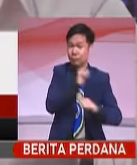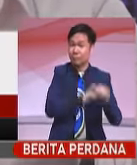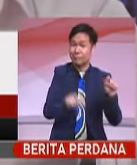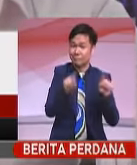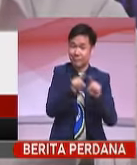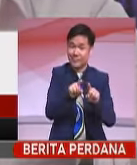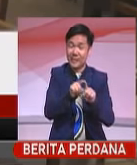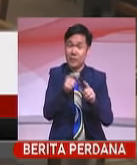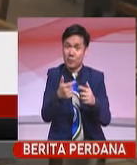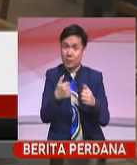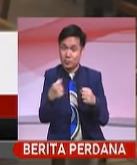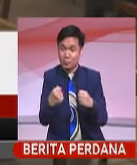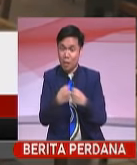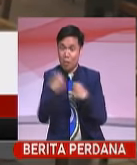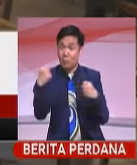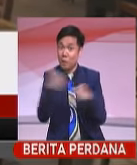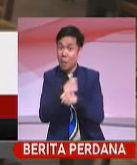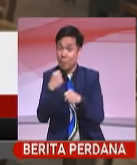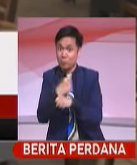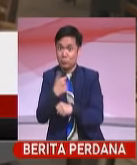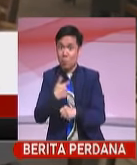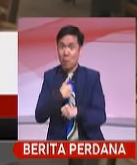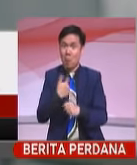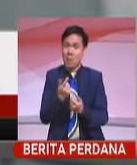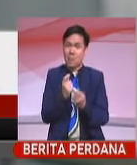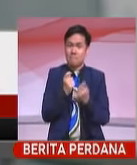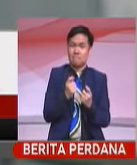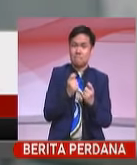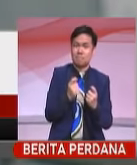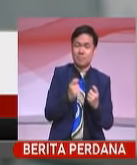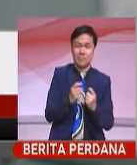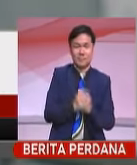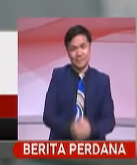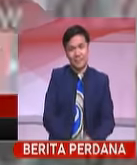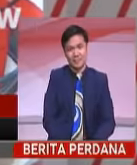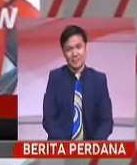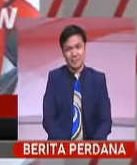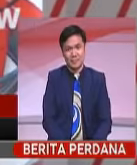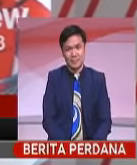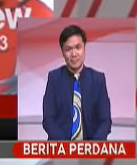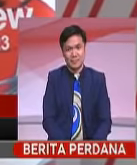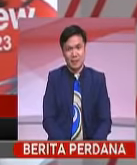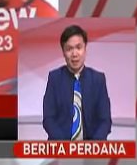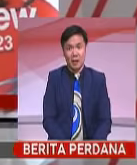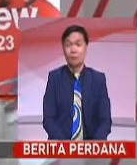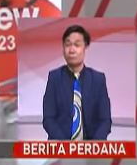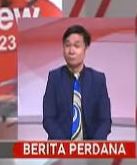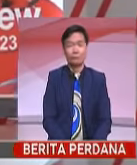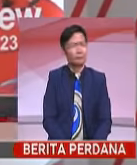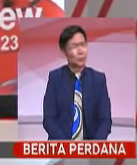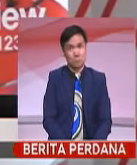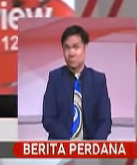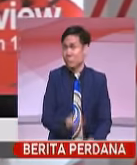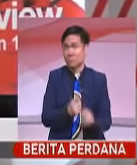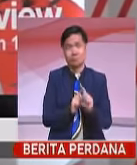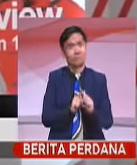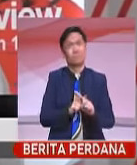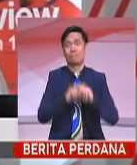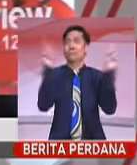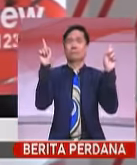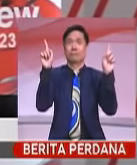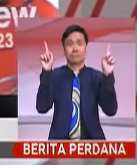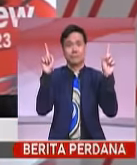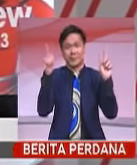menjadikan ia cabaran besar buat dirinya. lain sangat. Dan